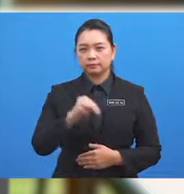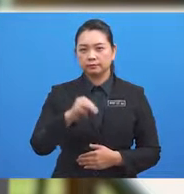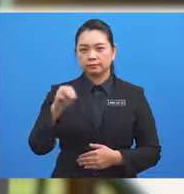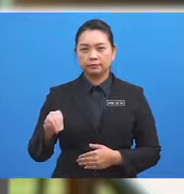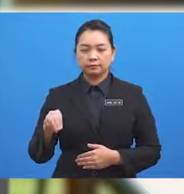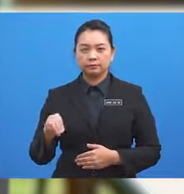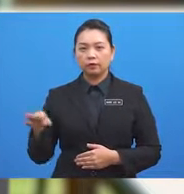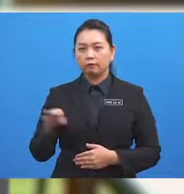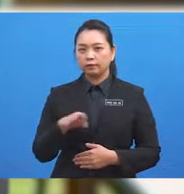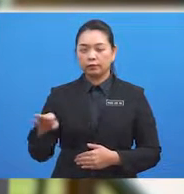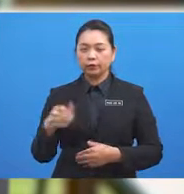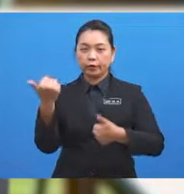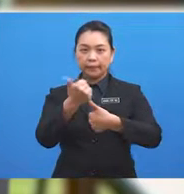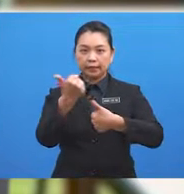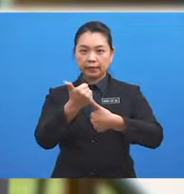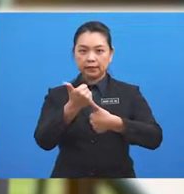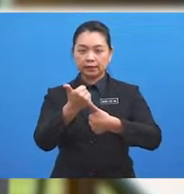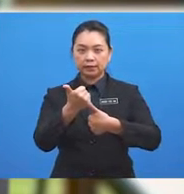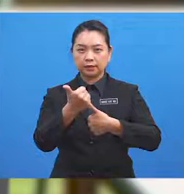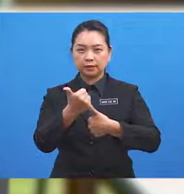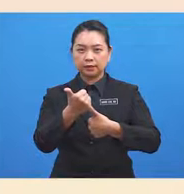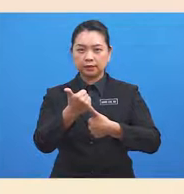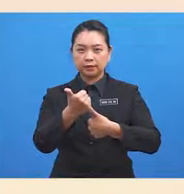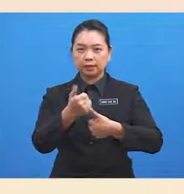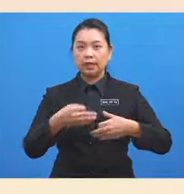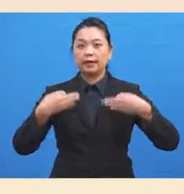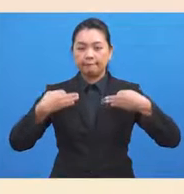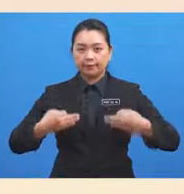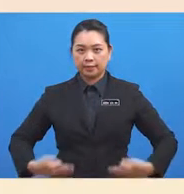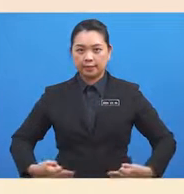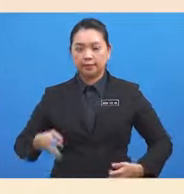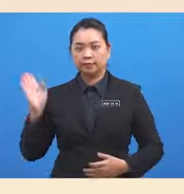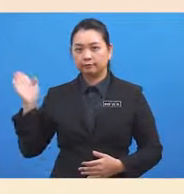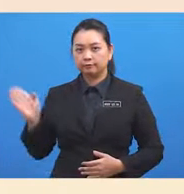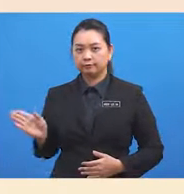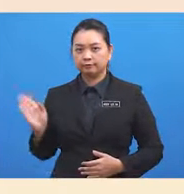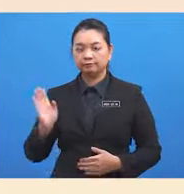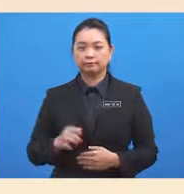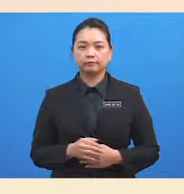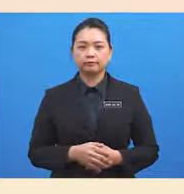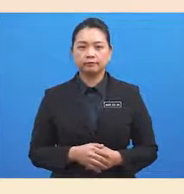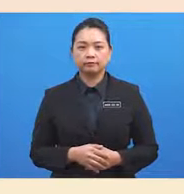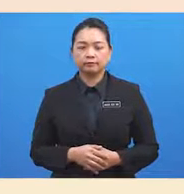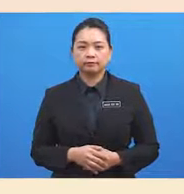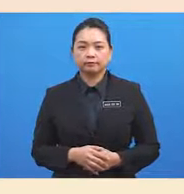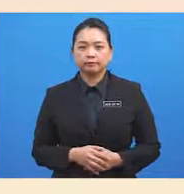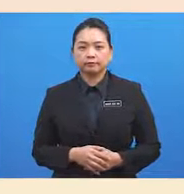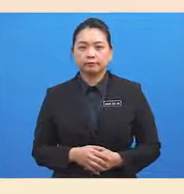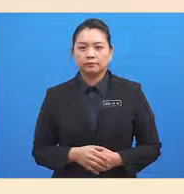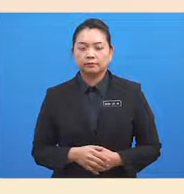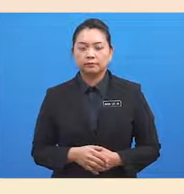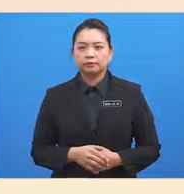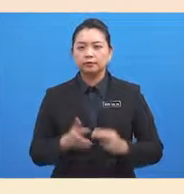Murid-murid, faktor yang pertama merupakan faktor fizikal. Faktor fizikal